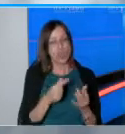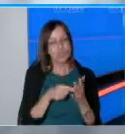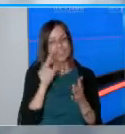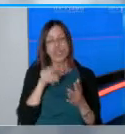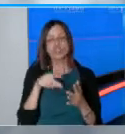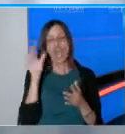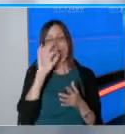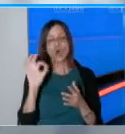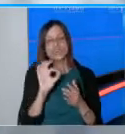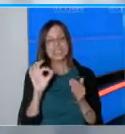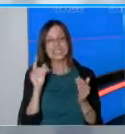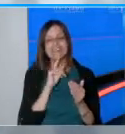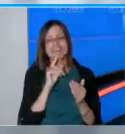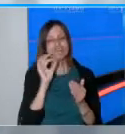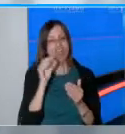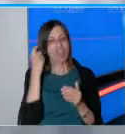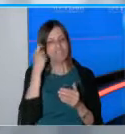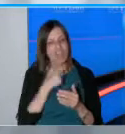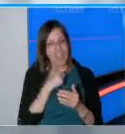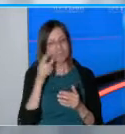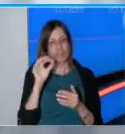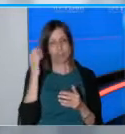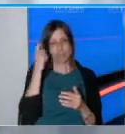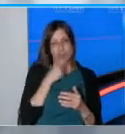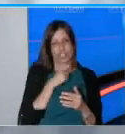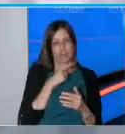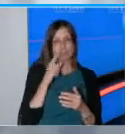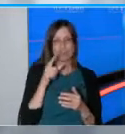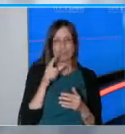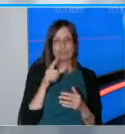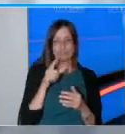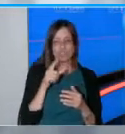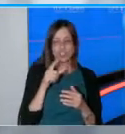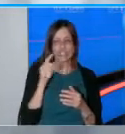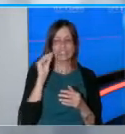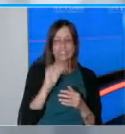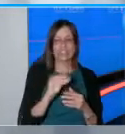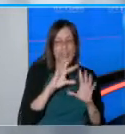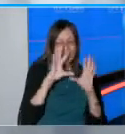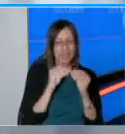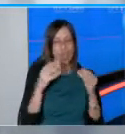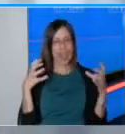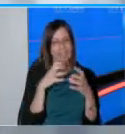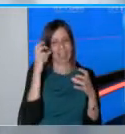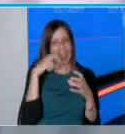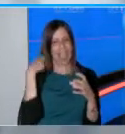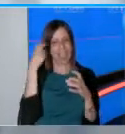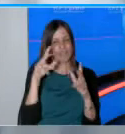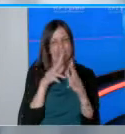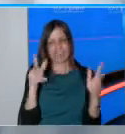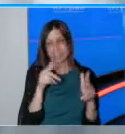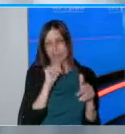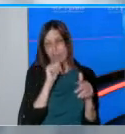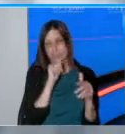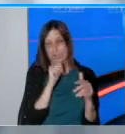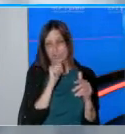אחוז מאוד קטן של עבריינים שפושעים, ששם את כל החברה הערבית בסיטואציה שאתם לא רוצים לחלק. אוקיי,